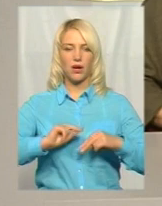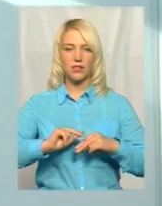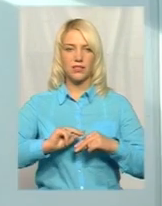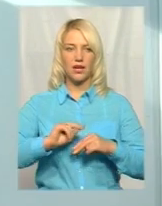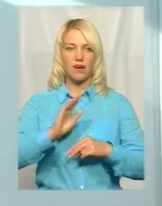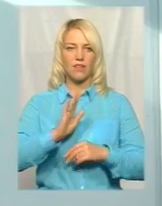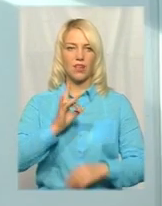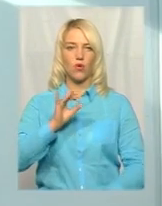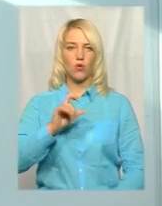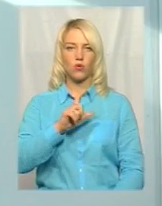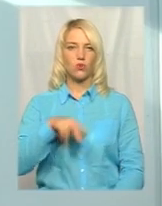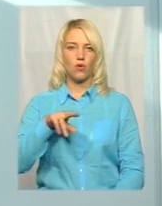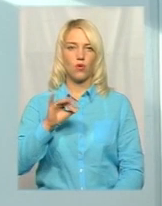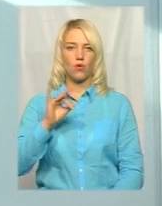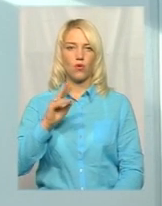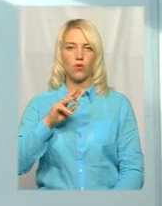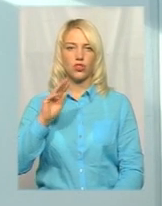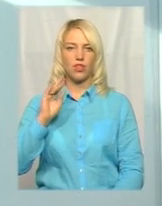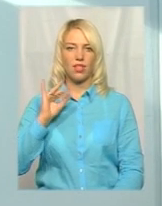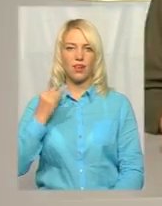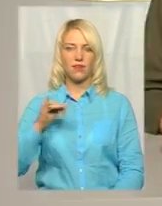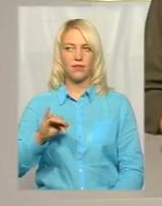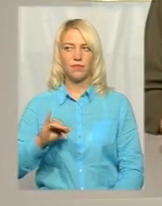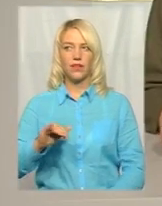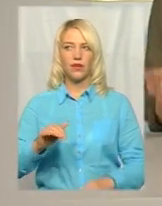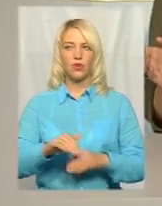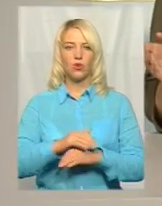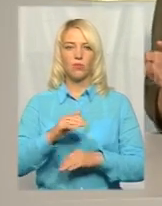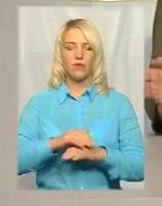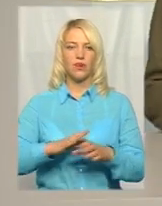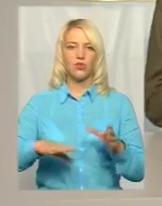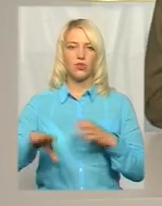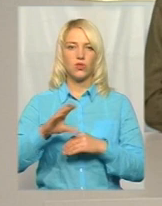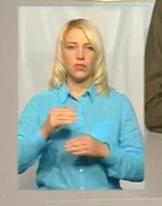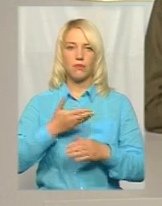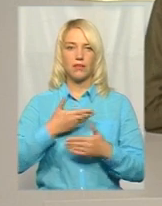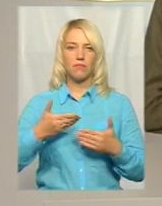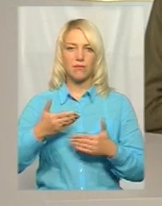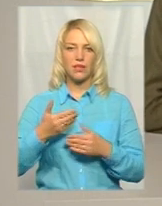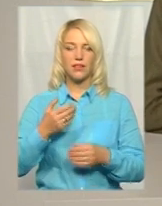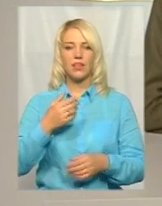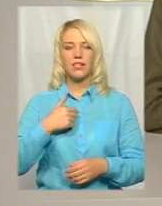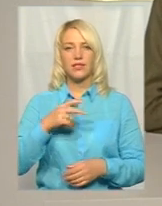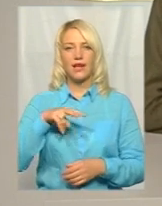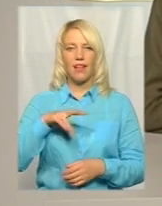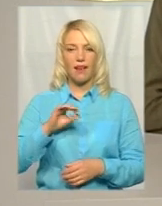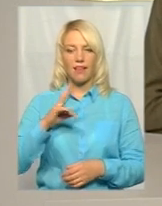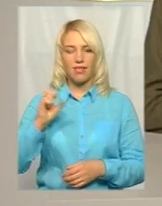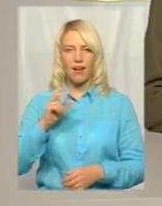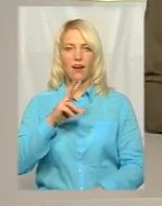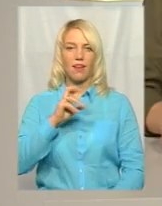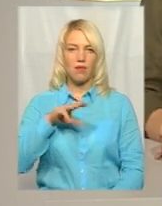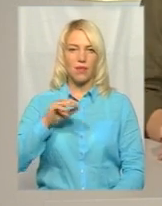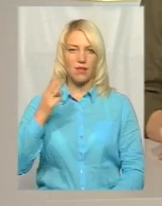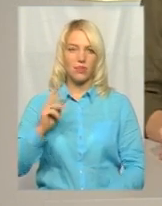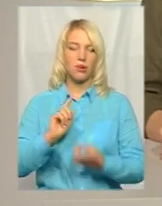Віталієм Роздорожним. Вітаю. Добрий вечір усім. Ми з Оксаною Фіновською працюємо для вас наживо.